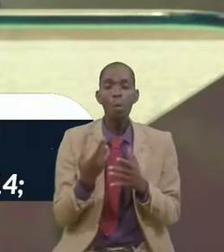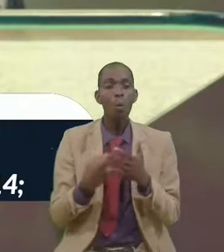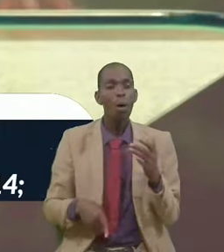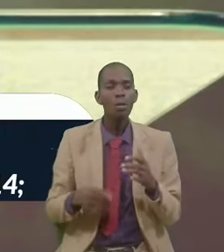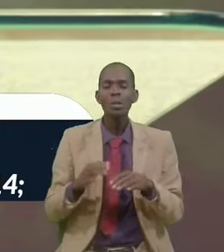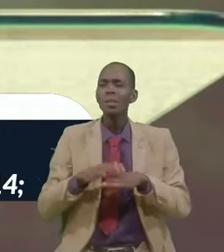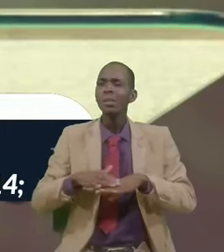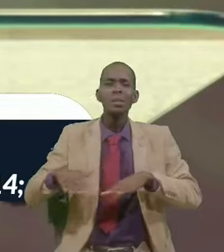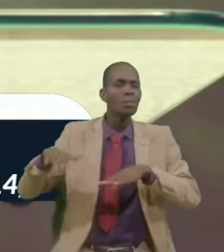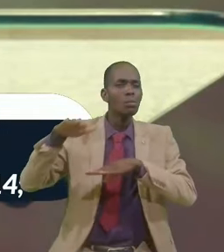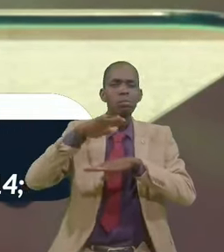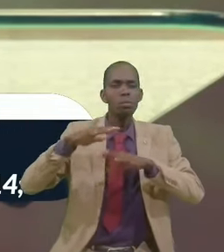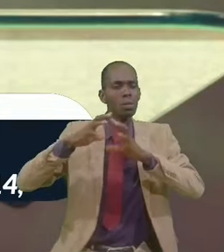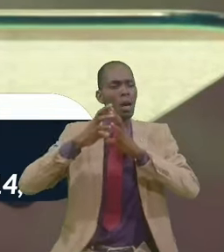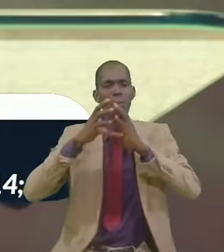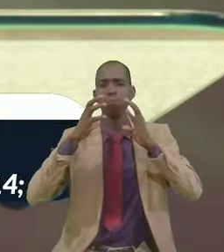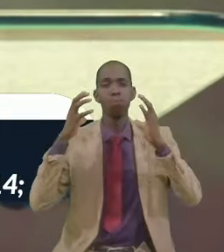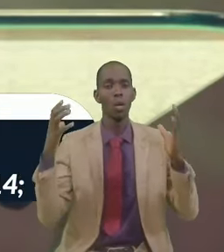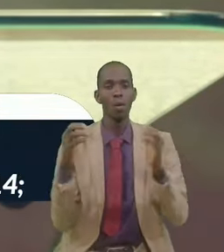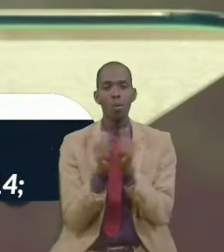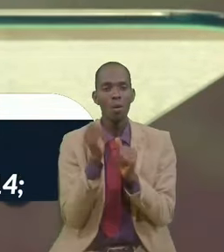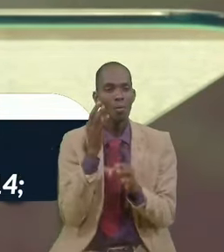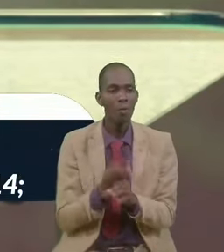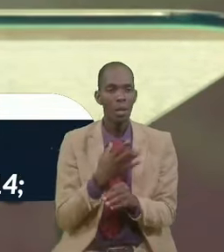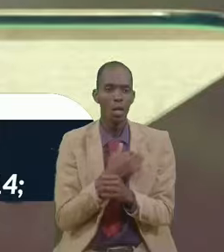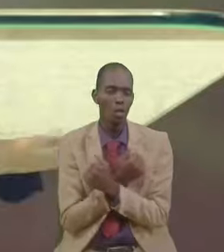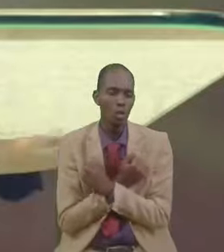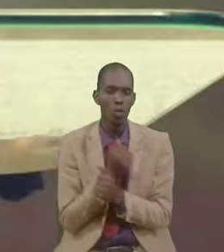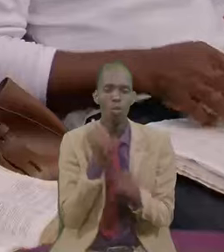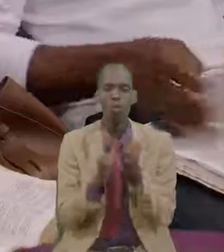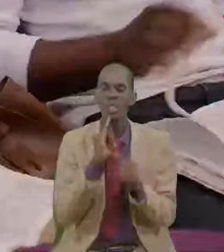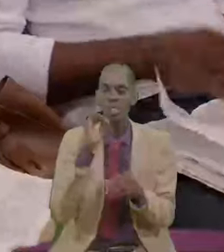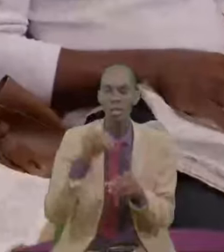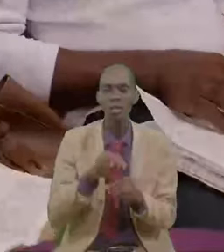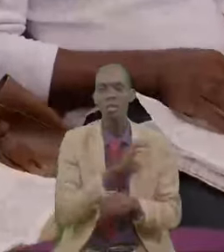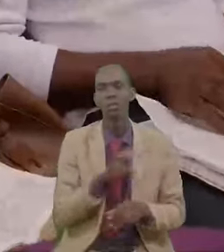a surabondé avec la foi et la charité qui est en Jésus-Christ.